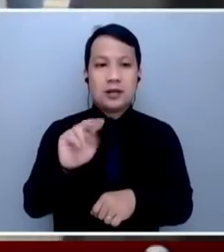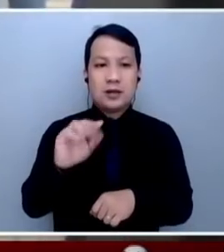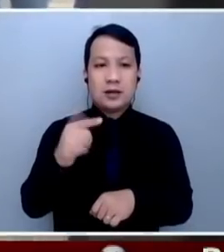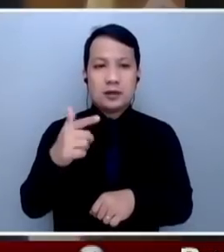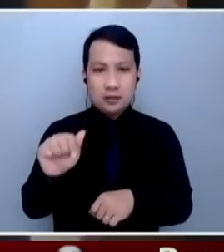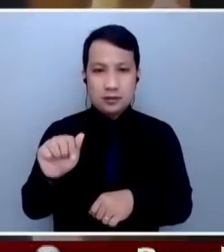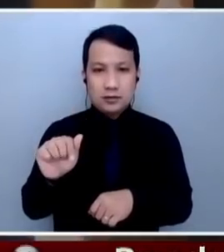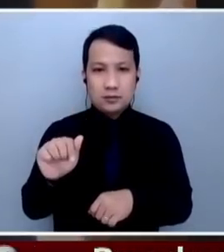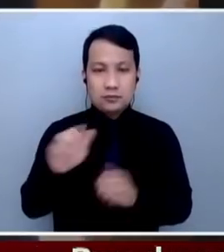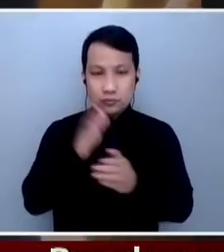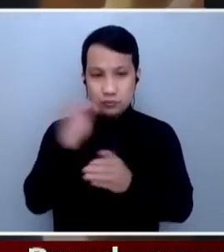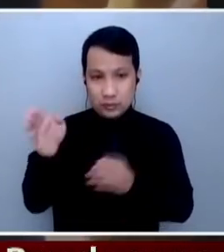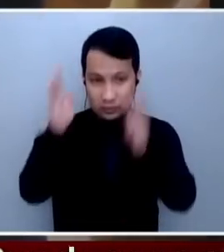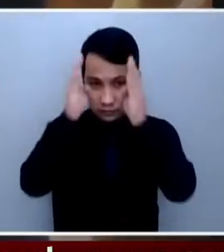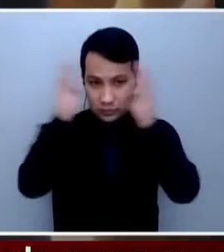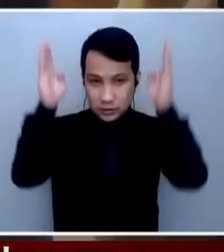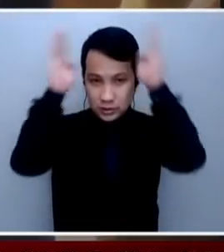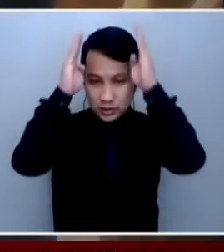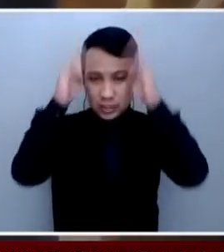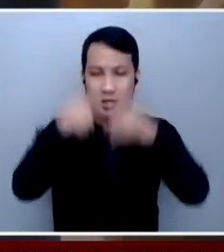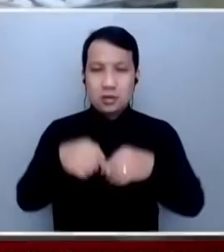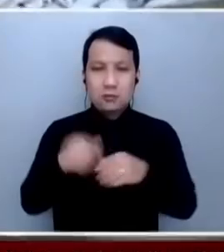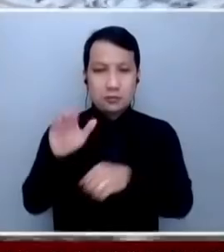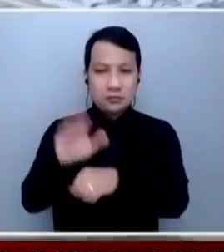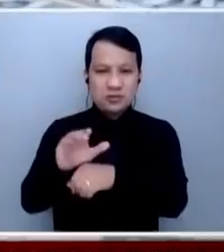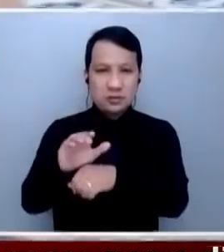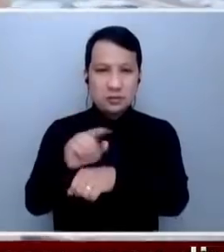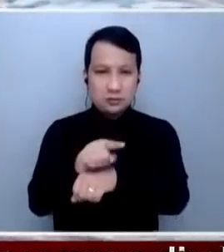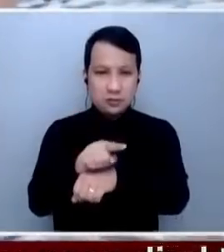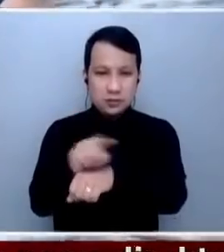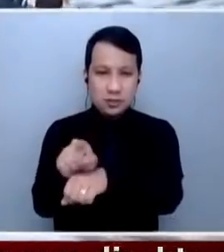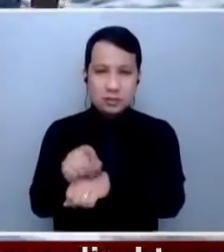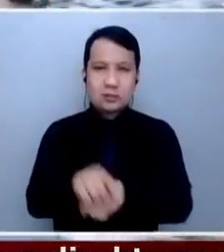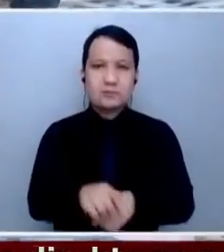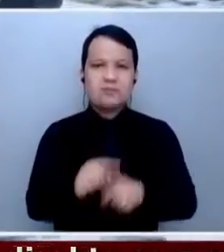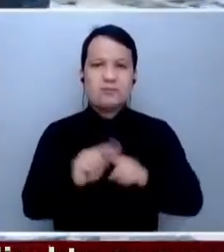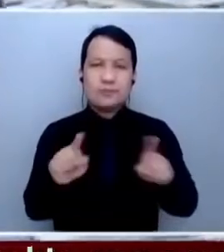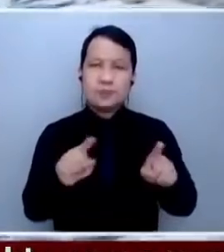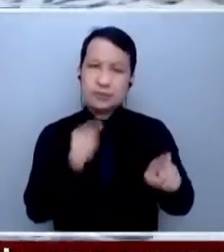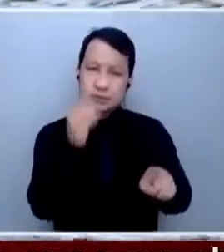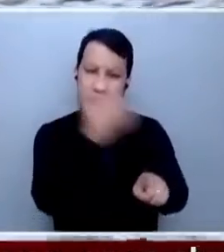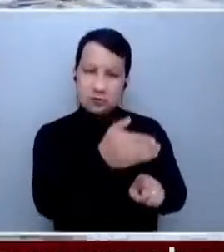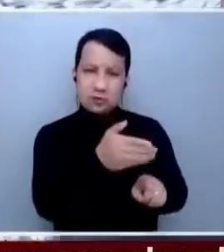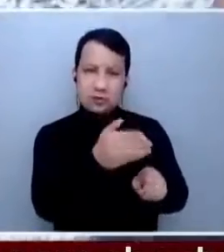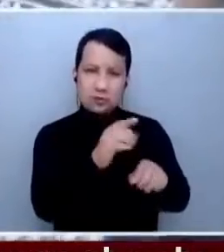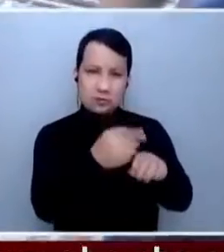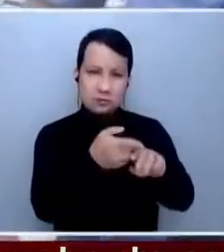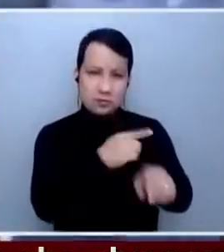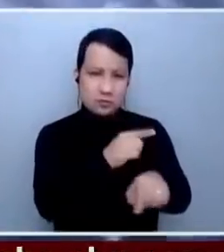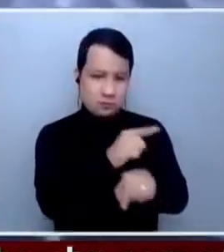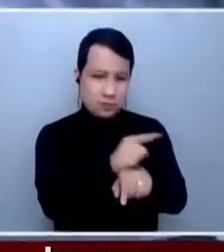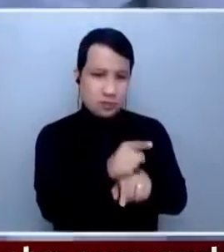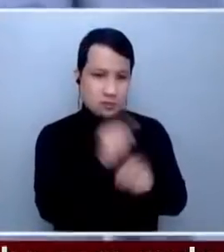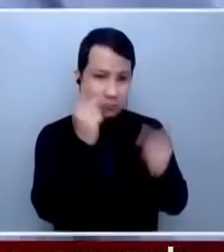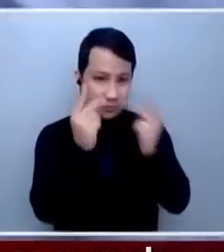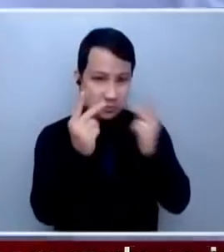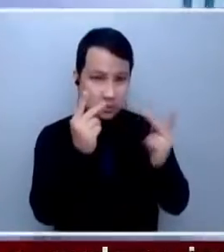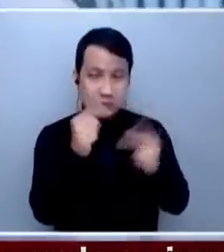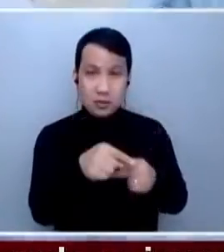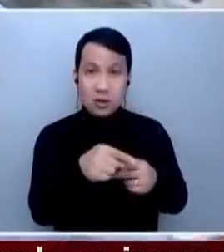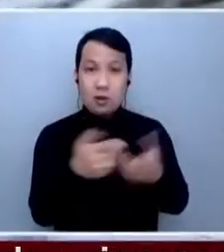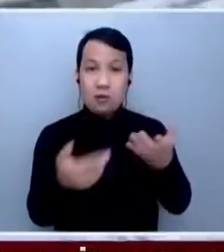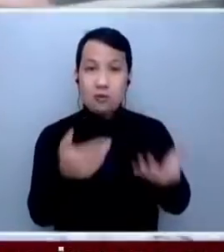Bishop Roberto Santos ng Diocese ng Bataan. Pero higit na kinatutuwa ng taga-Bataan ang pagdalaw ni Mayor Moreno sa